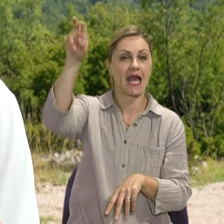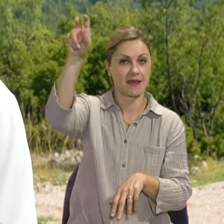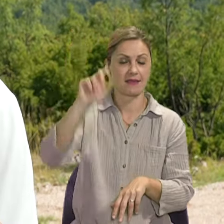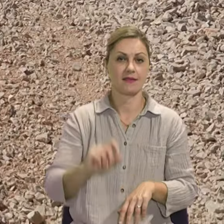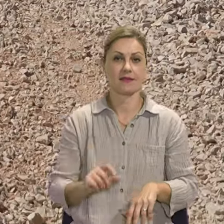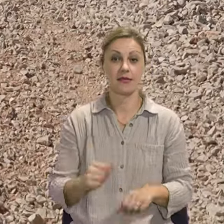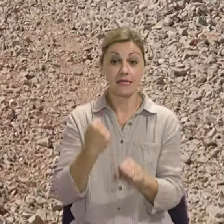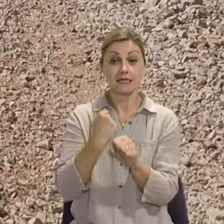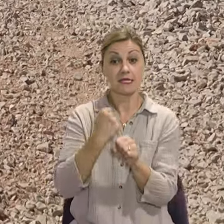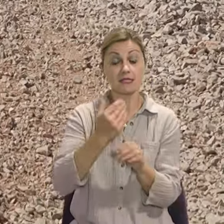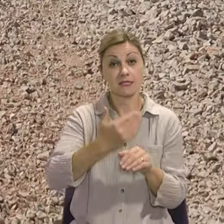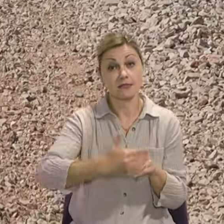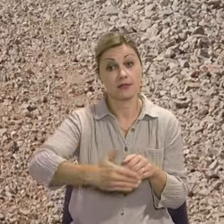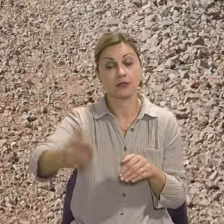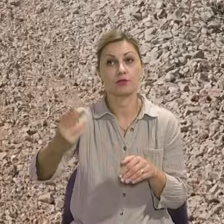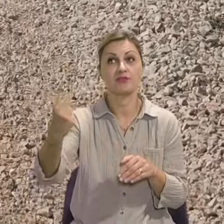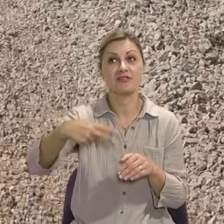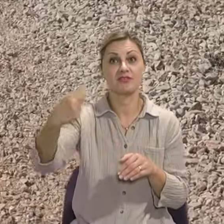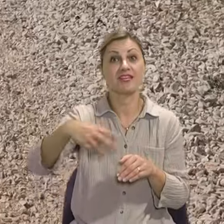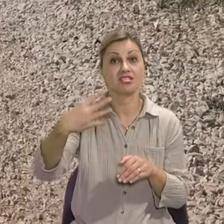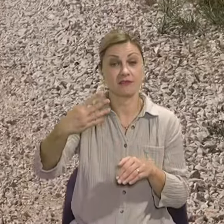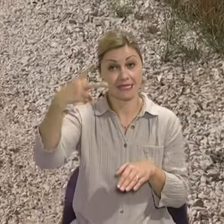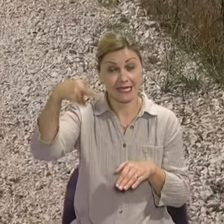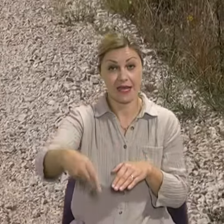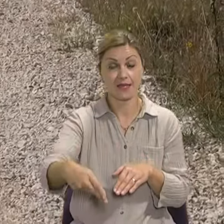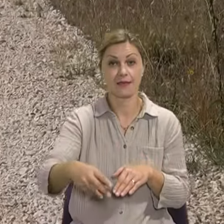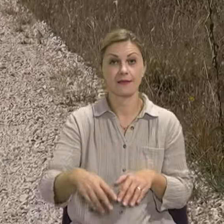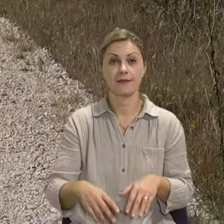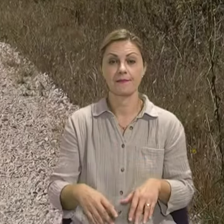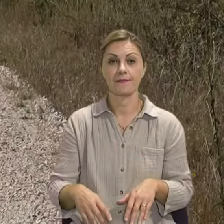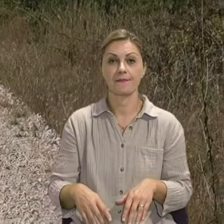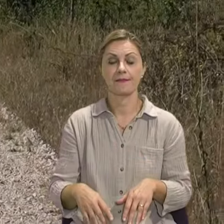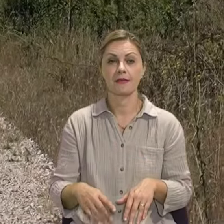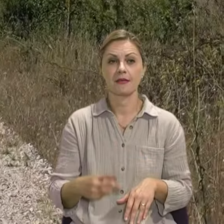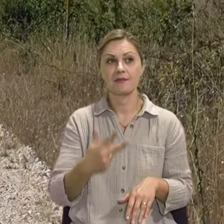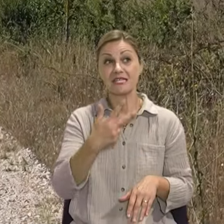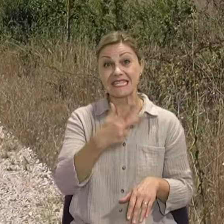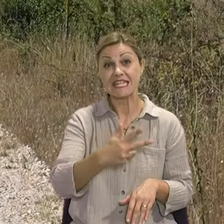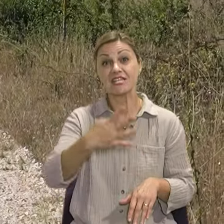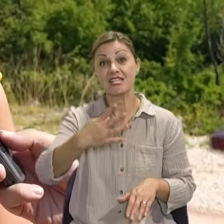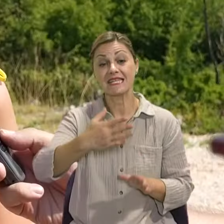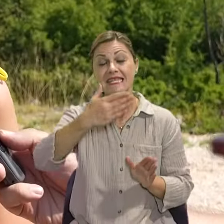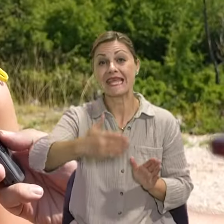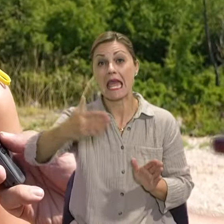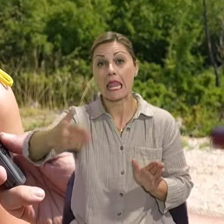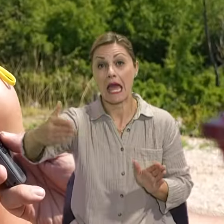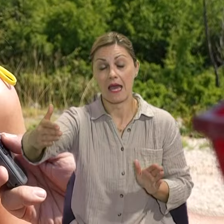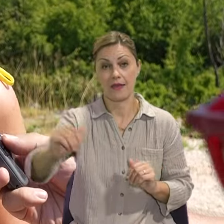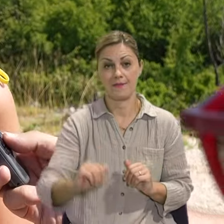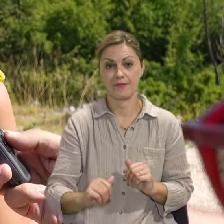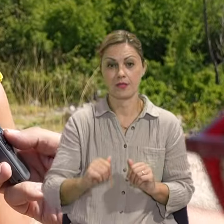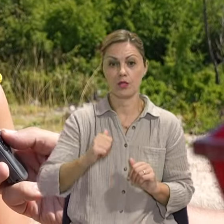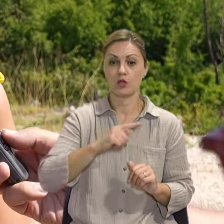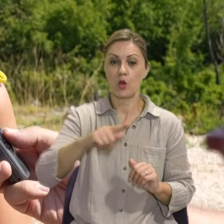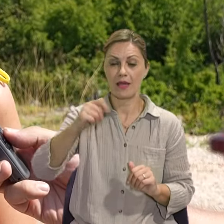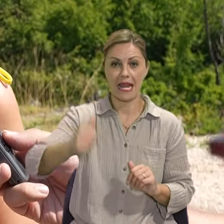zdrave načine života. S radovima će se nastaviti krajem 2024. godine. Događat će se minimalno u 3 do 4 faze. Ono